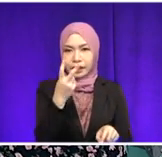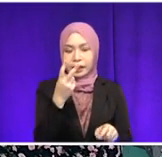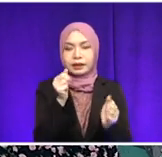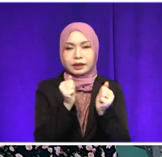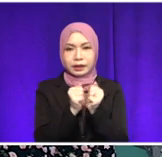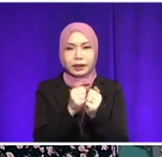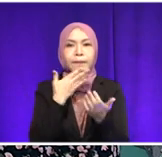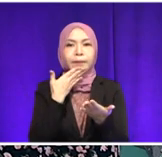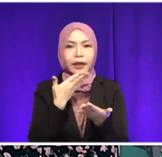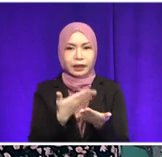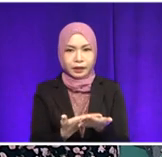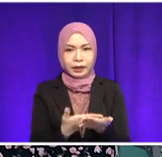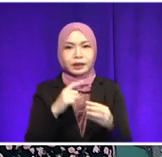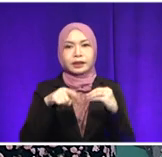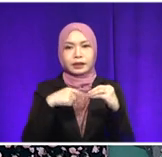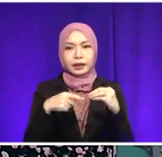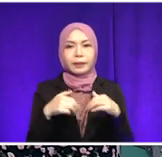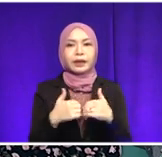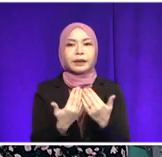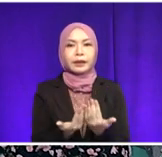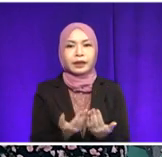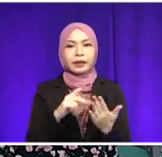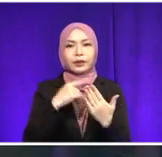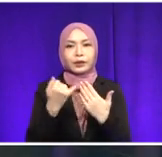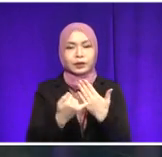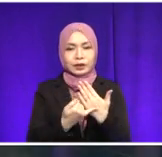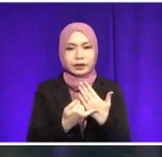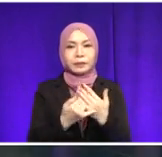bagaimana Project brief perlu disediakan